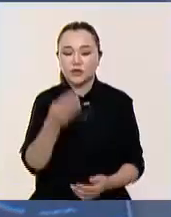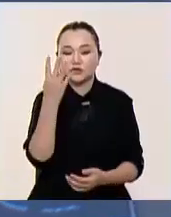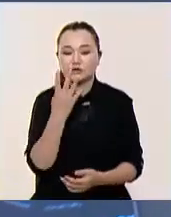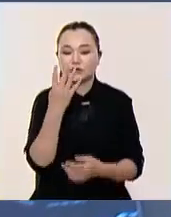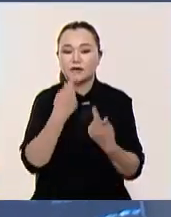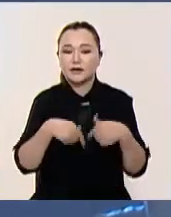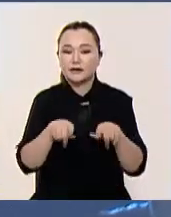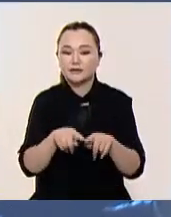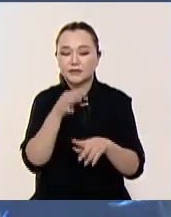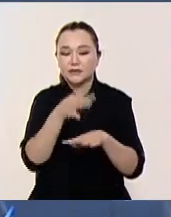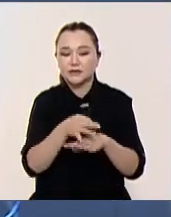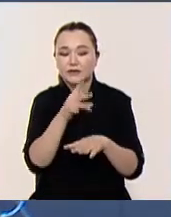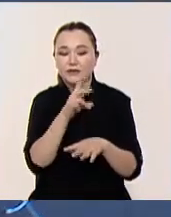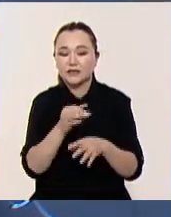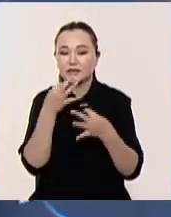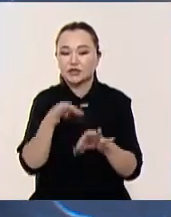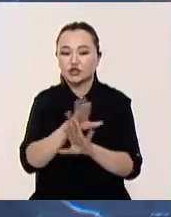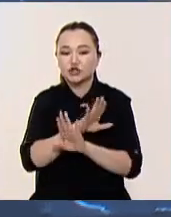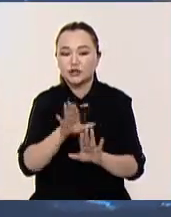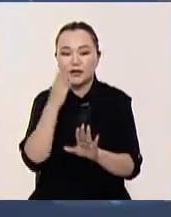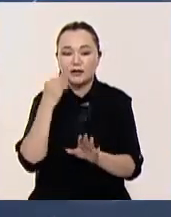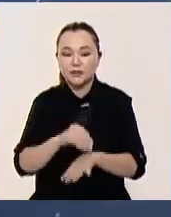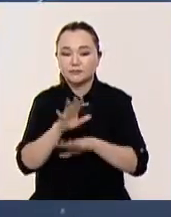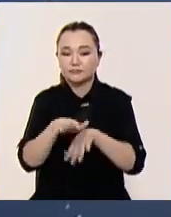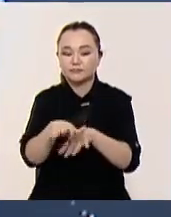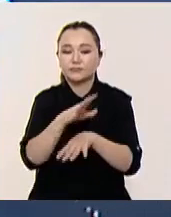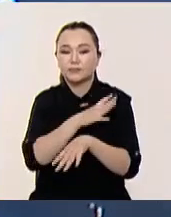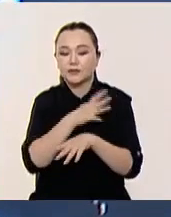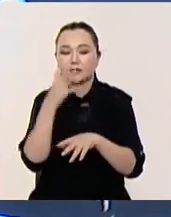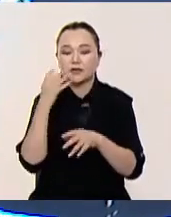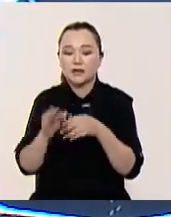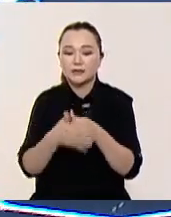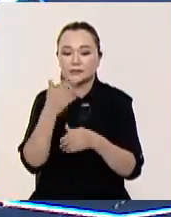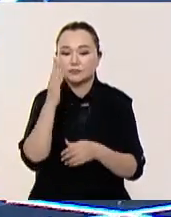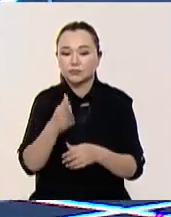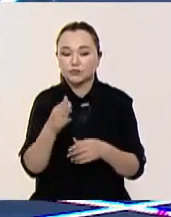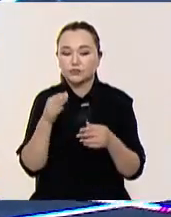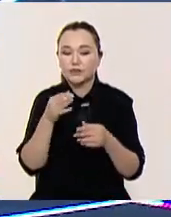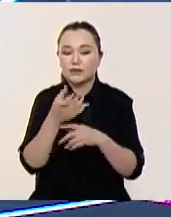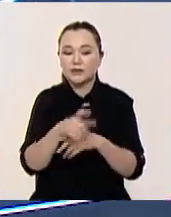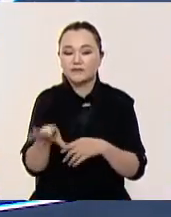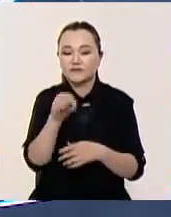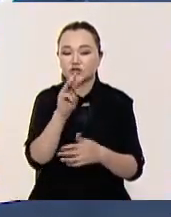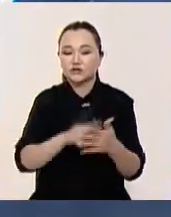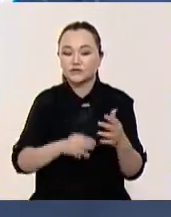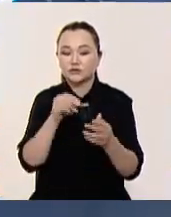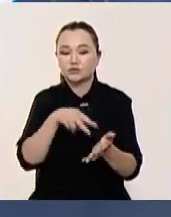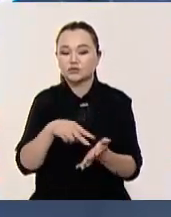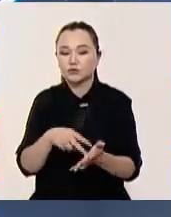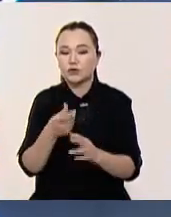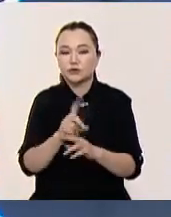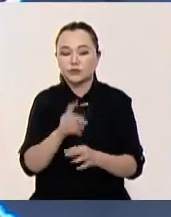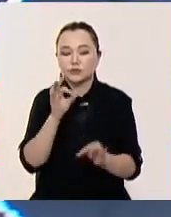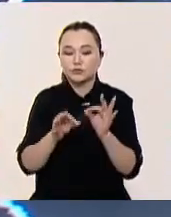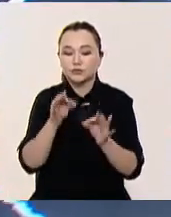Четверых организаторов несанкционированного митинга в Алматы привлекут к административной ответственности. Им грозит штраф, сумму которого определит